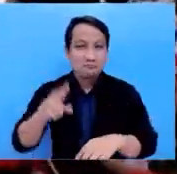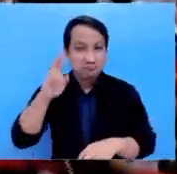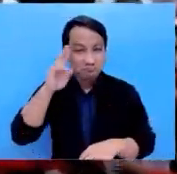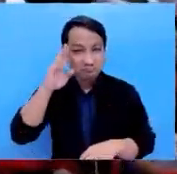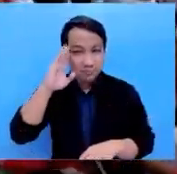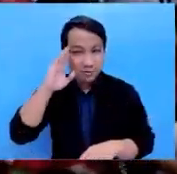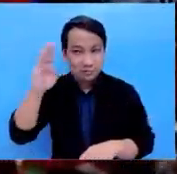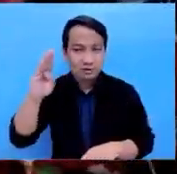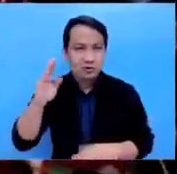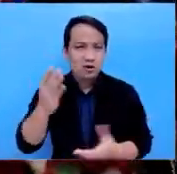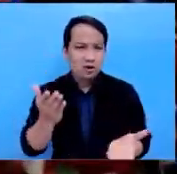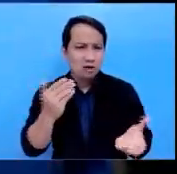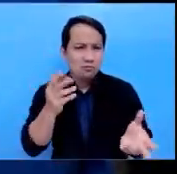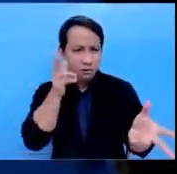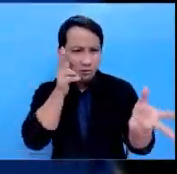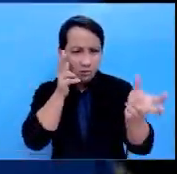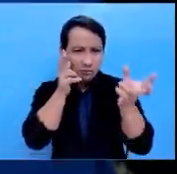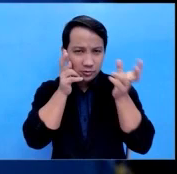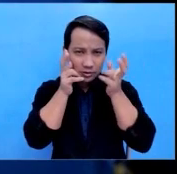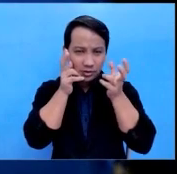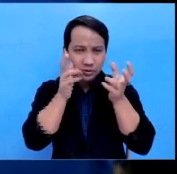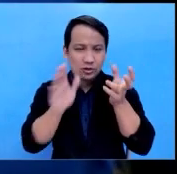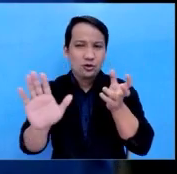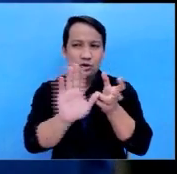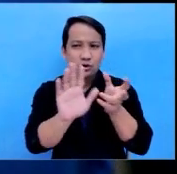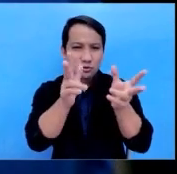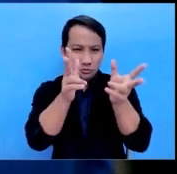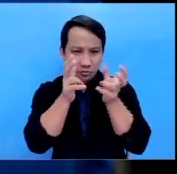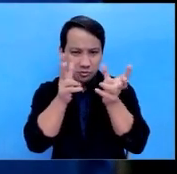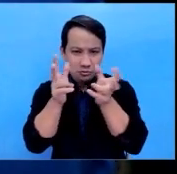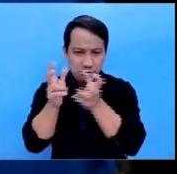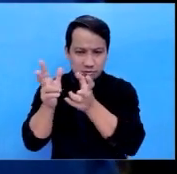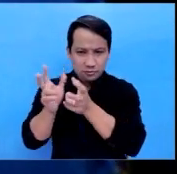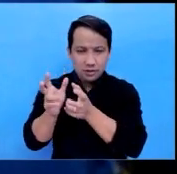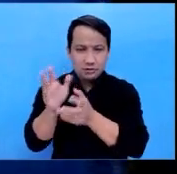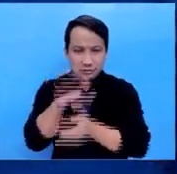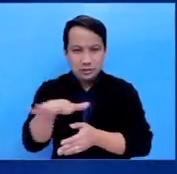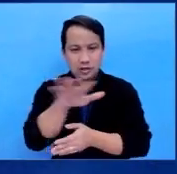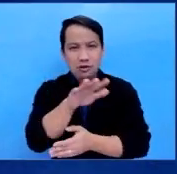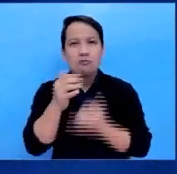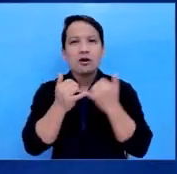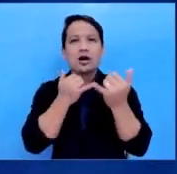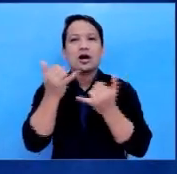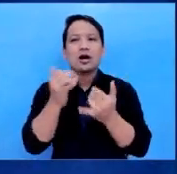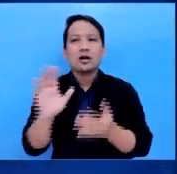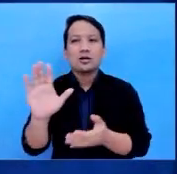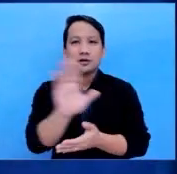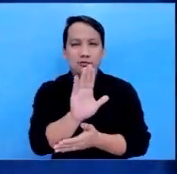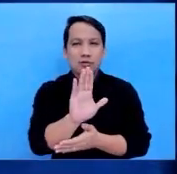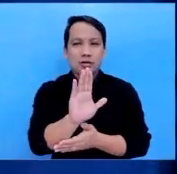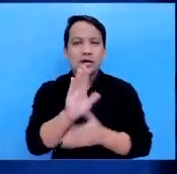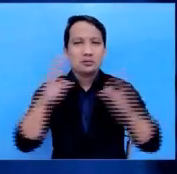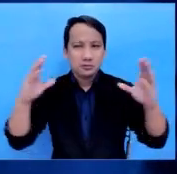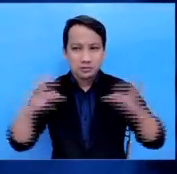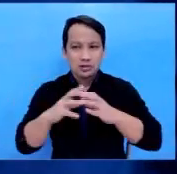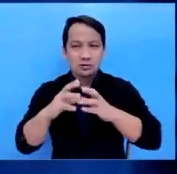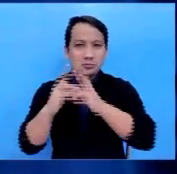At pinakinggan ko ang tinig ninyo na ang sinisigaw ay